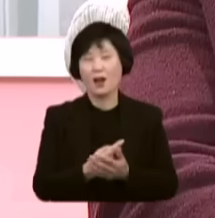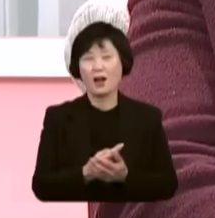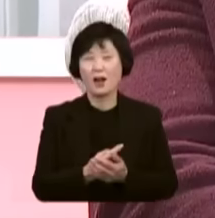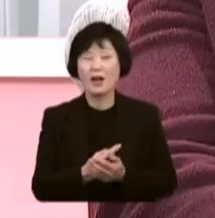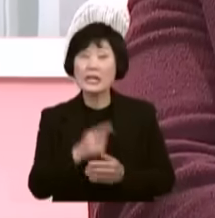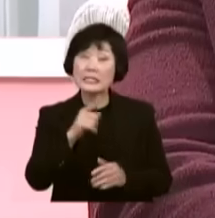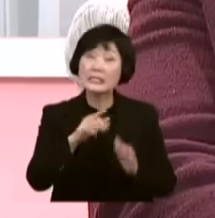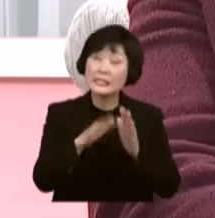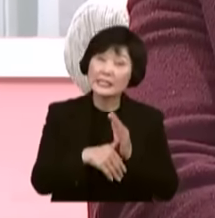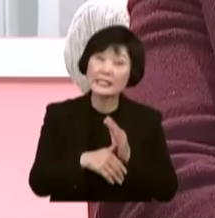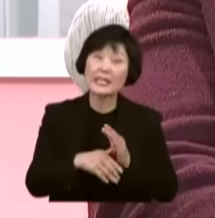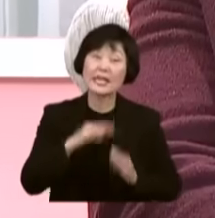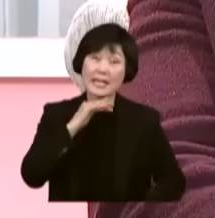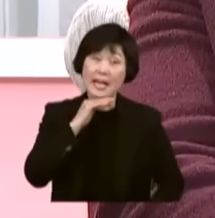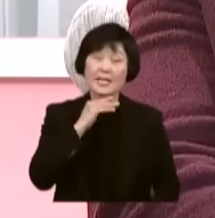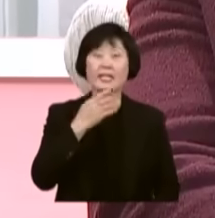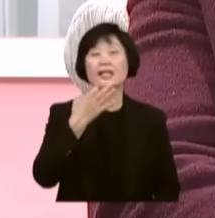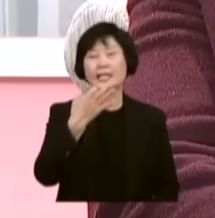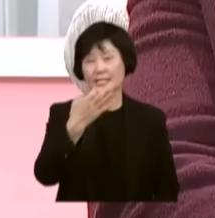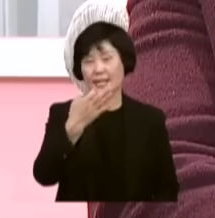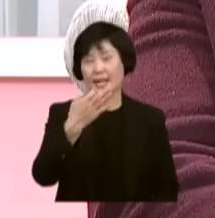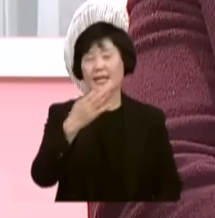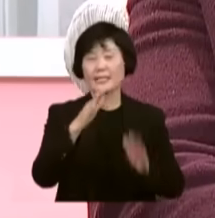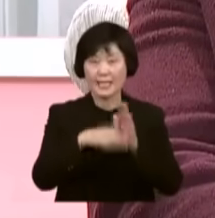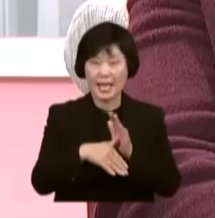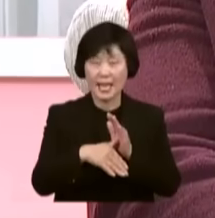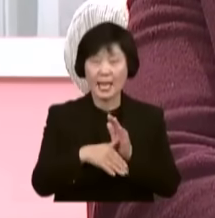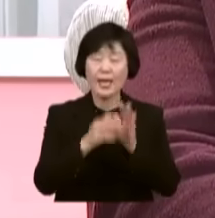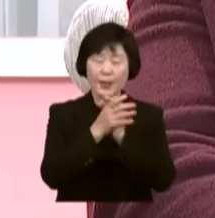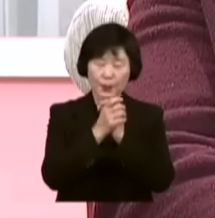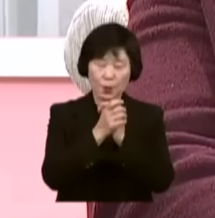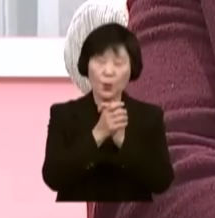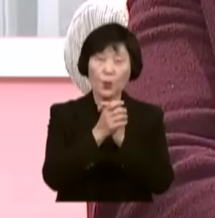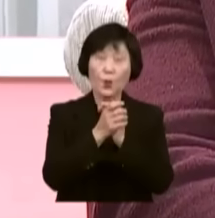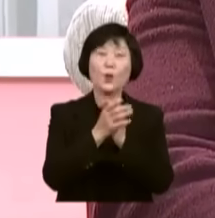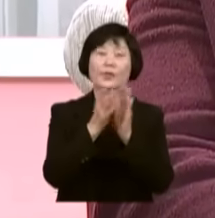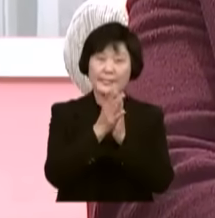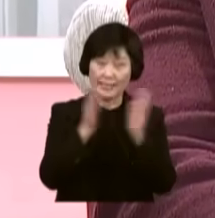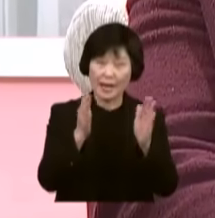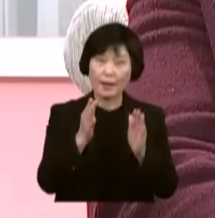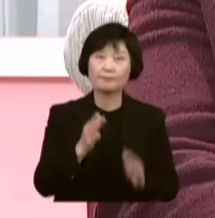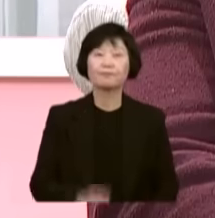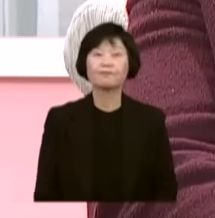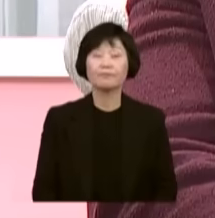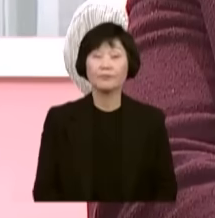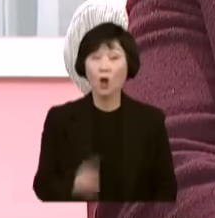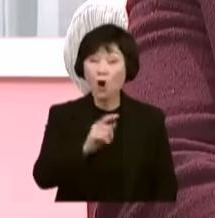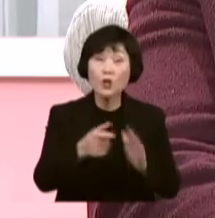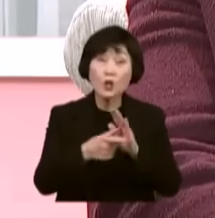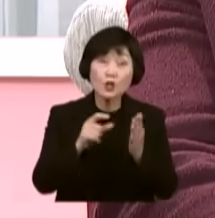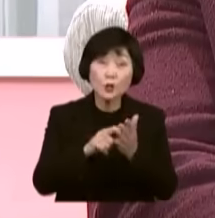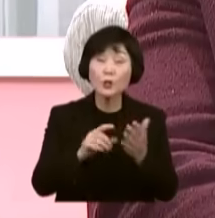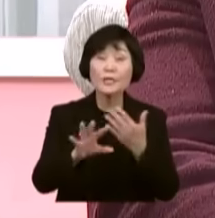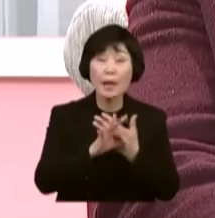제가 그때 이제 14살 때였는데 그때부터 이제 기도를 시작했어요. 어느 정도로 기도를 했냐면 그냥